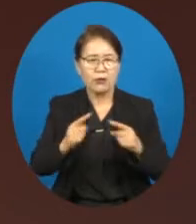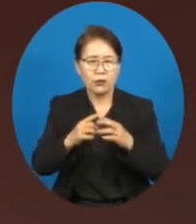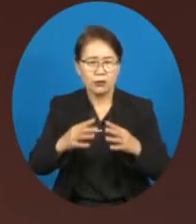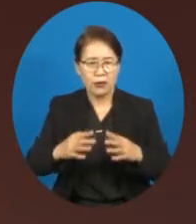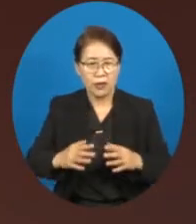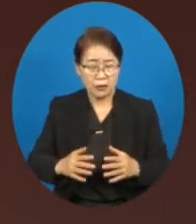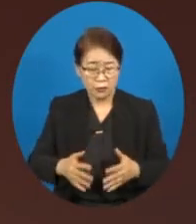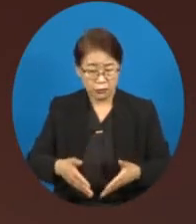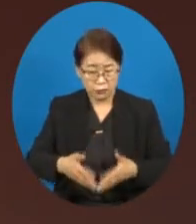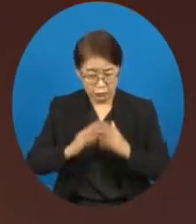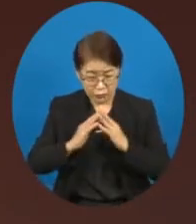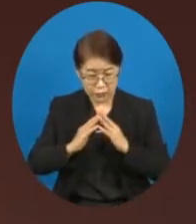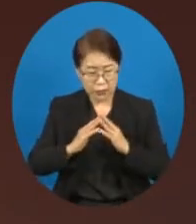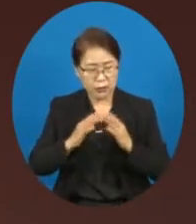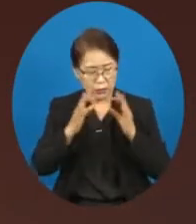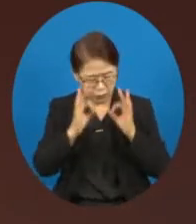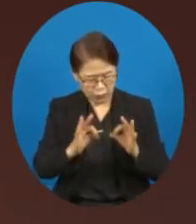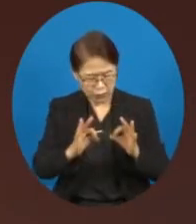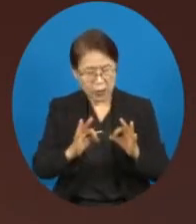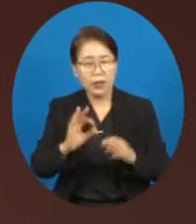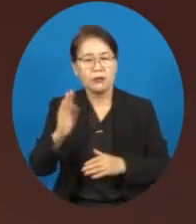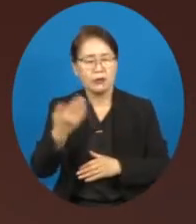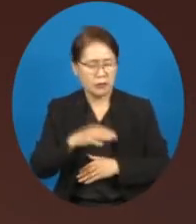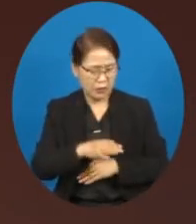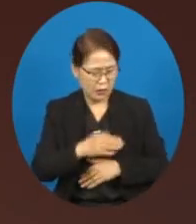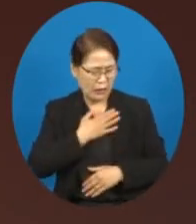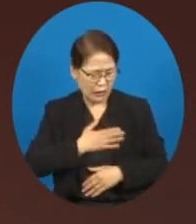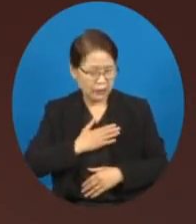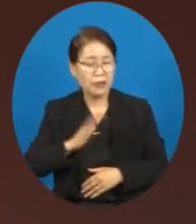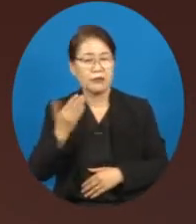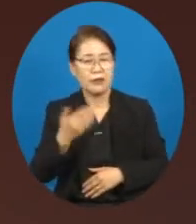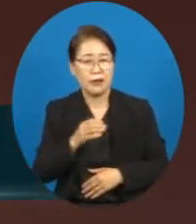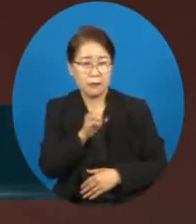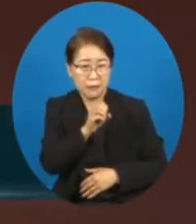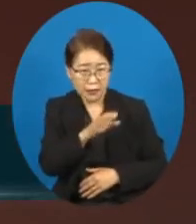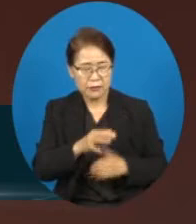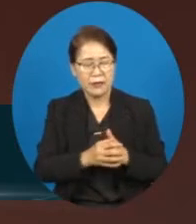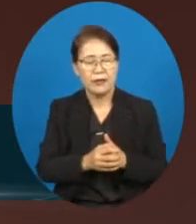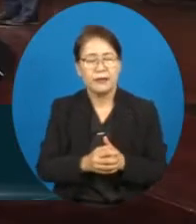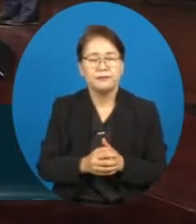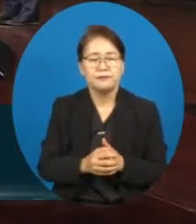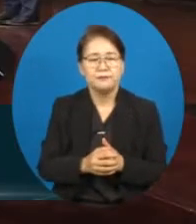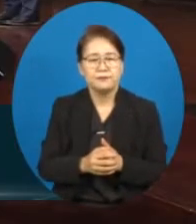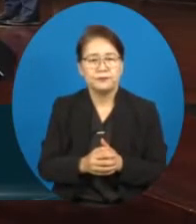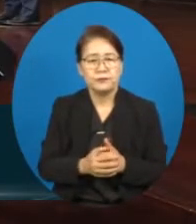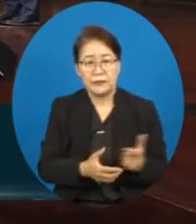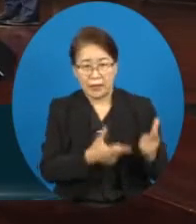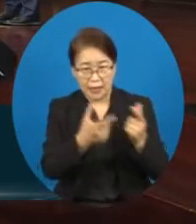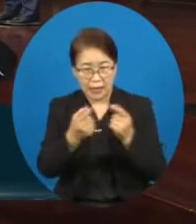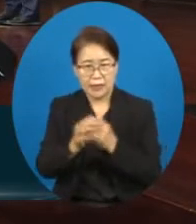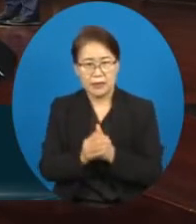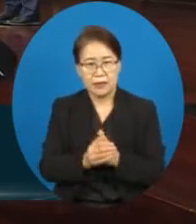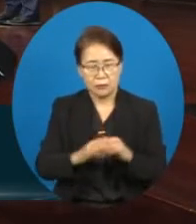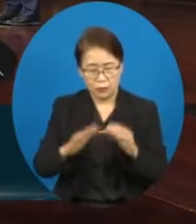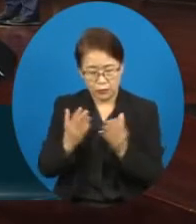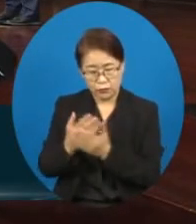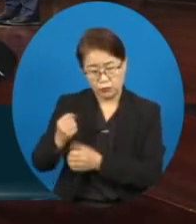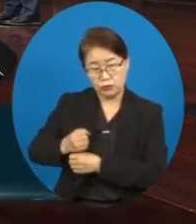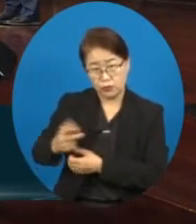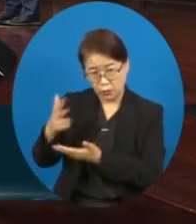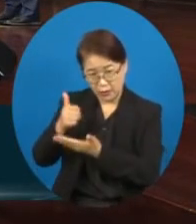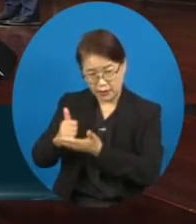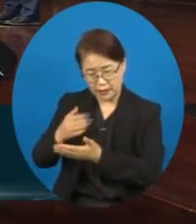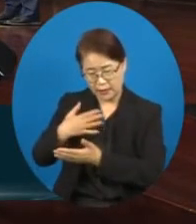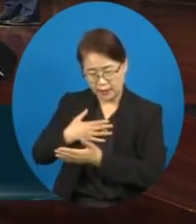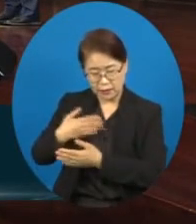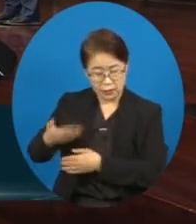보게 되면 네가 알리라고 말하고 있어요. 9절 하반절이죠. 다 같이요. 만군의 여호와께서